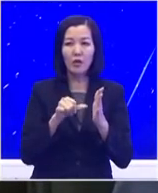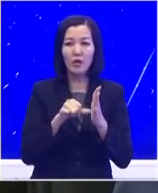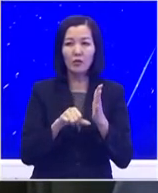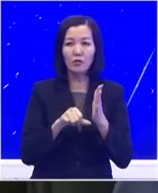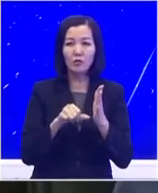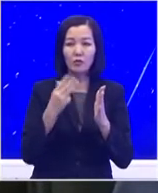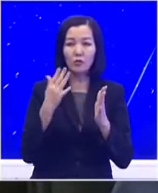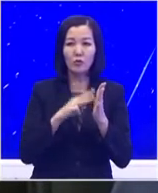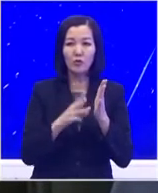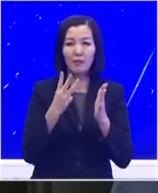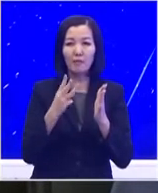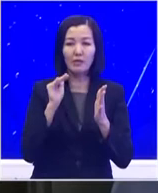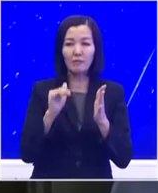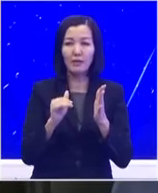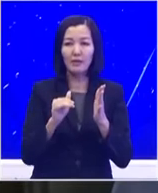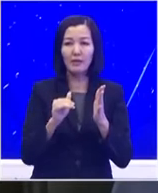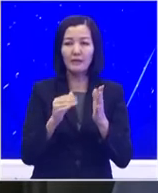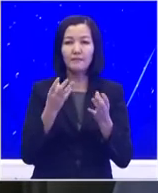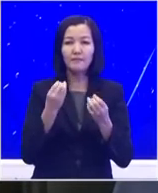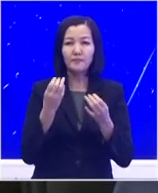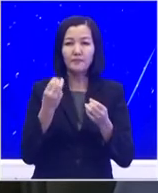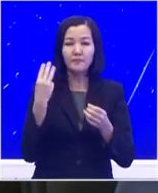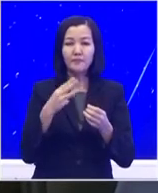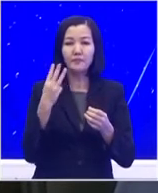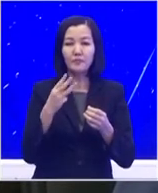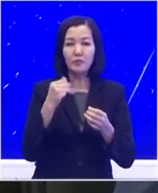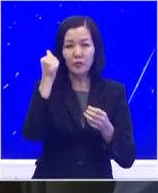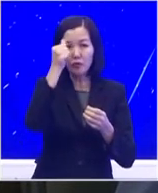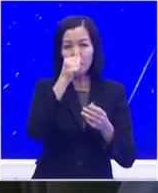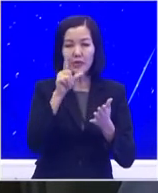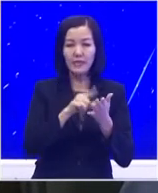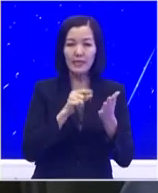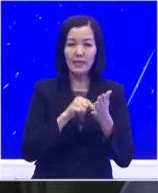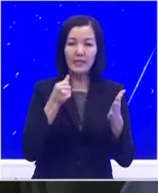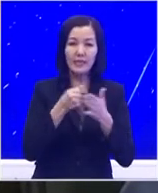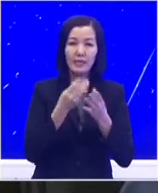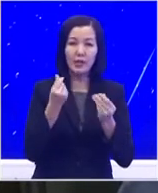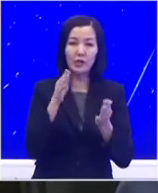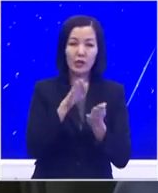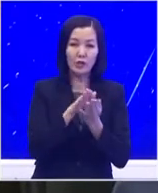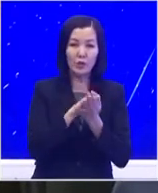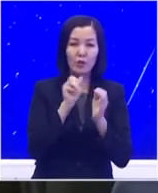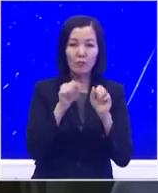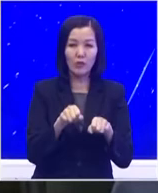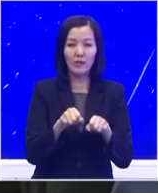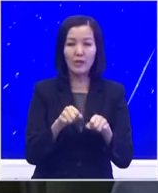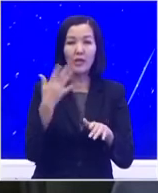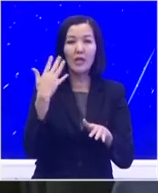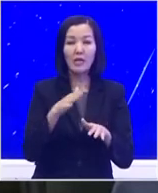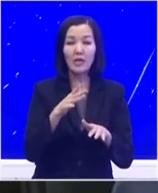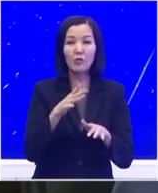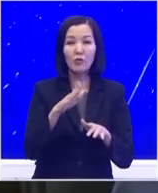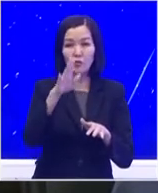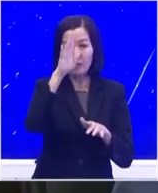теңген құрайды. Себебі тағыда 33 жылдай оқысы зейнет жасына жеткенше жинауы мүмкіндігі бар. 50 жастағы ер